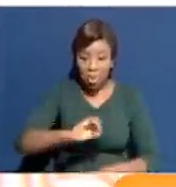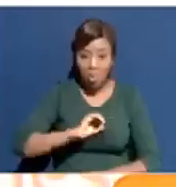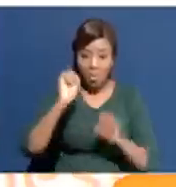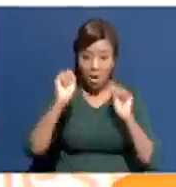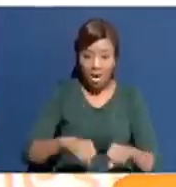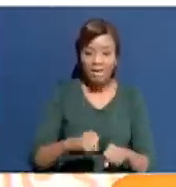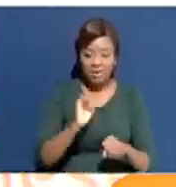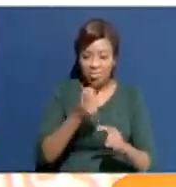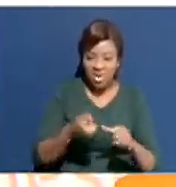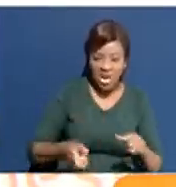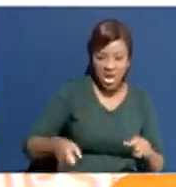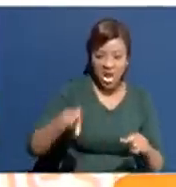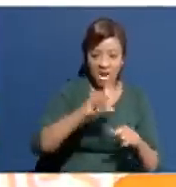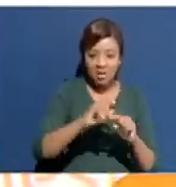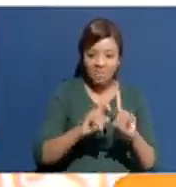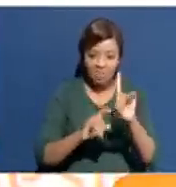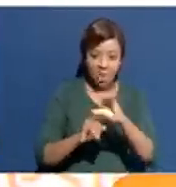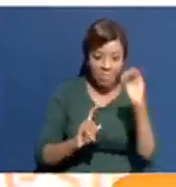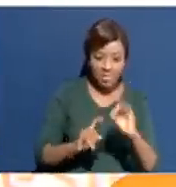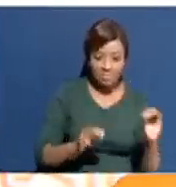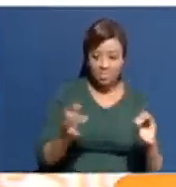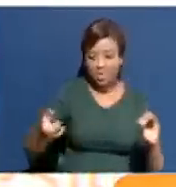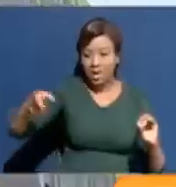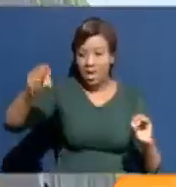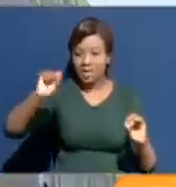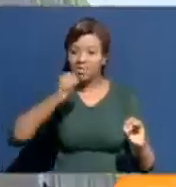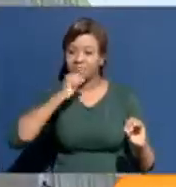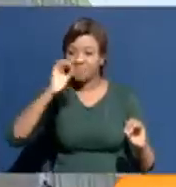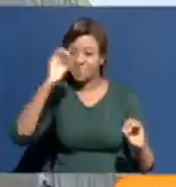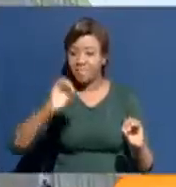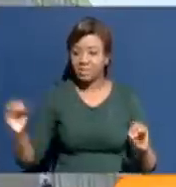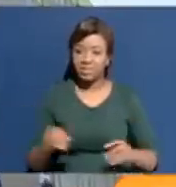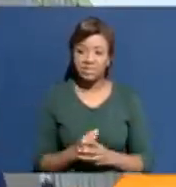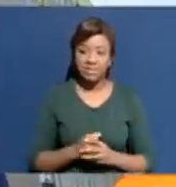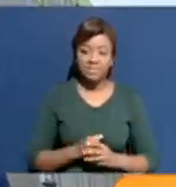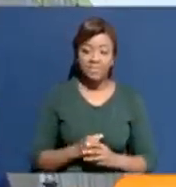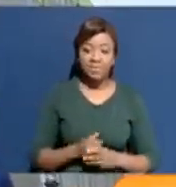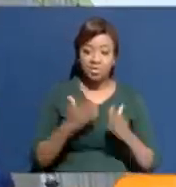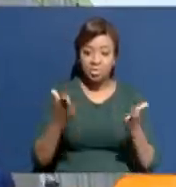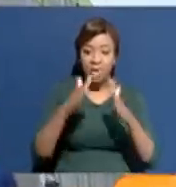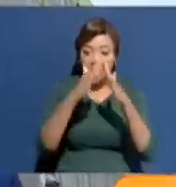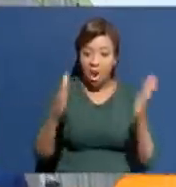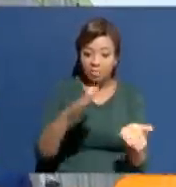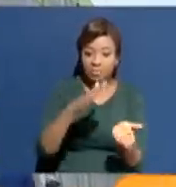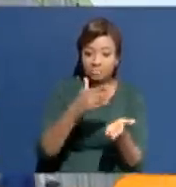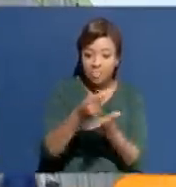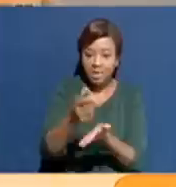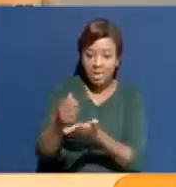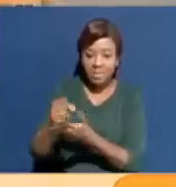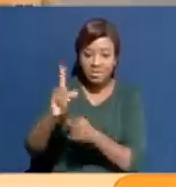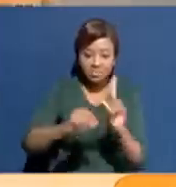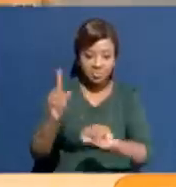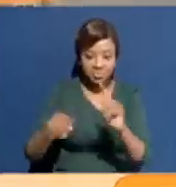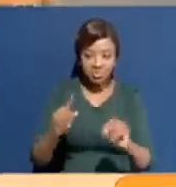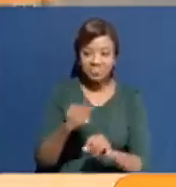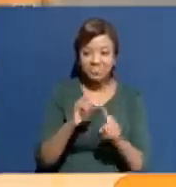kutoka asilimia moja mpaka asilimia 50. Pendekezo la kulipia nyumba kwa bei nafuu limekosolewa na wafanyikazi